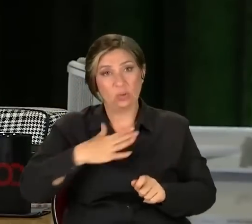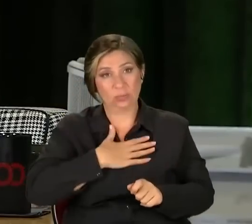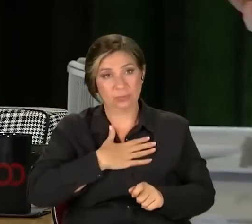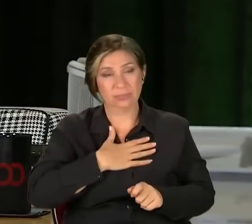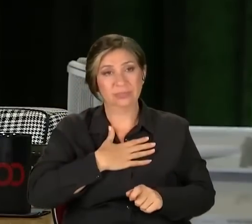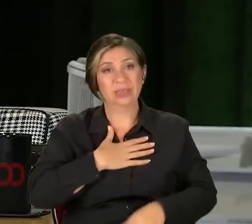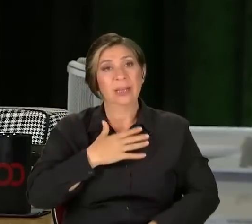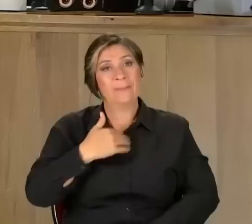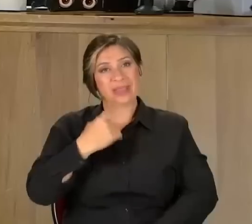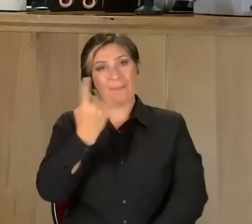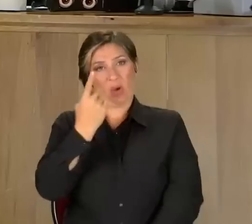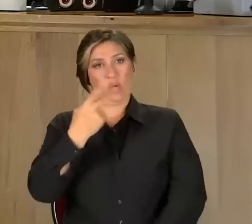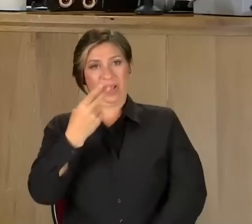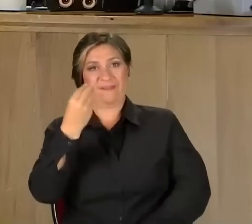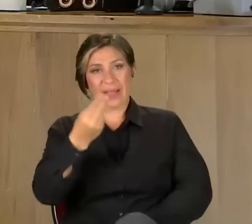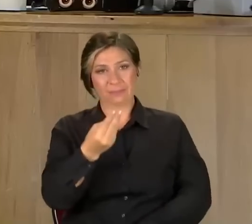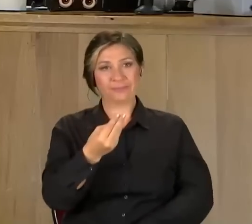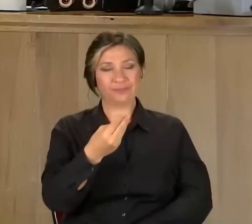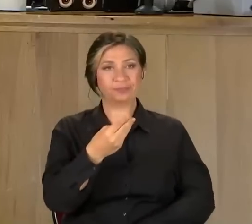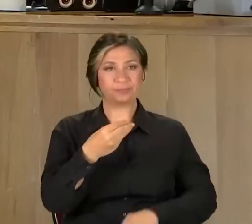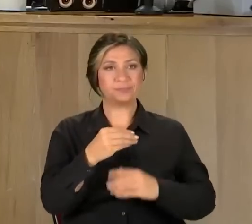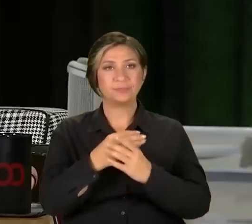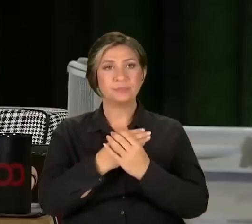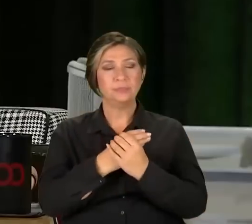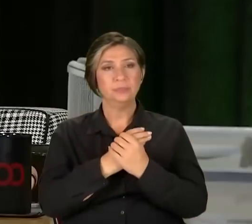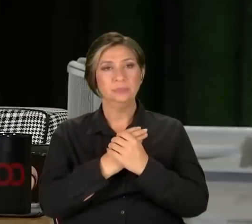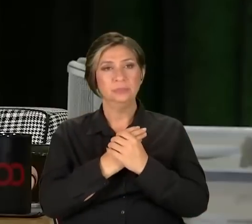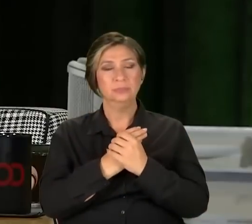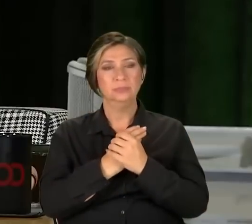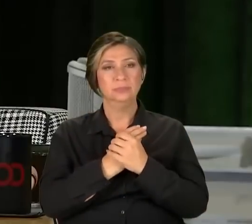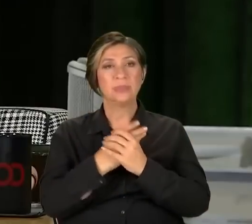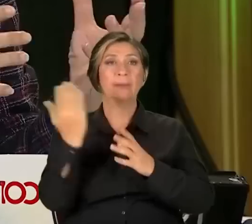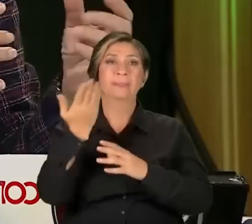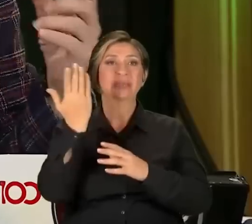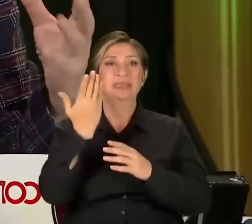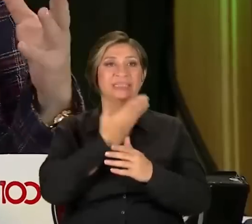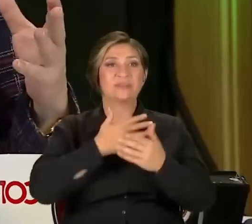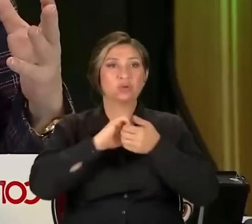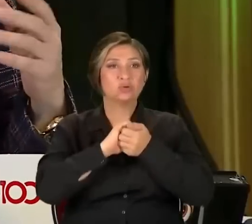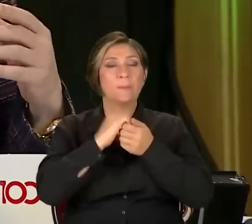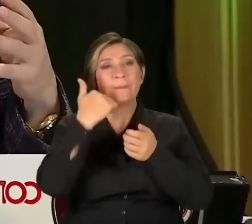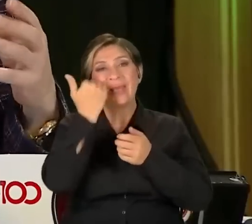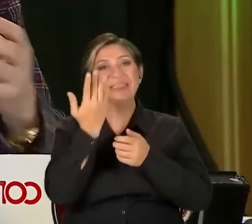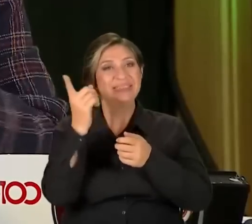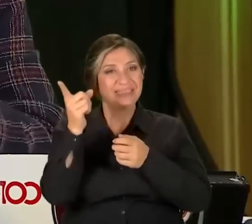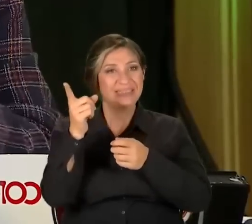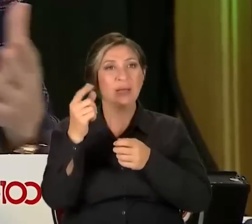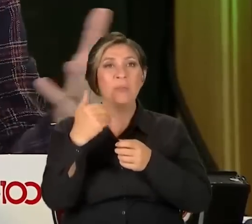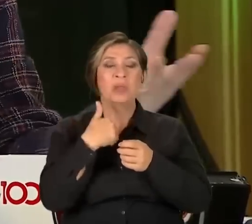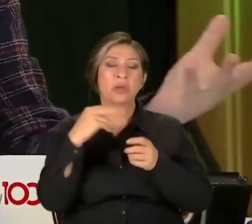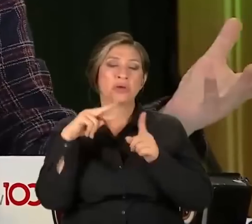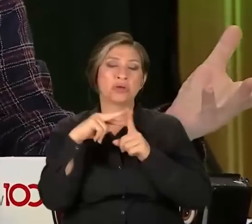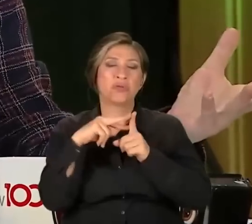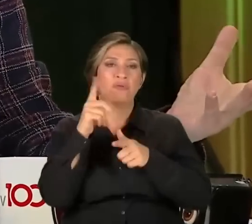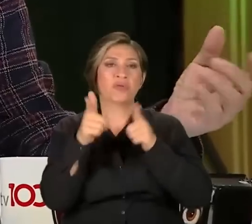İstersen benden bir örnek vereyim, benim taraftan bir örnek vereyim. Mesela sevgili dostum Beyazıt Öztürk, ben de dedi